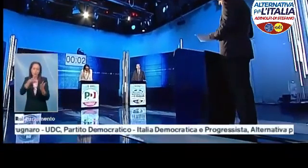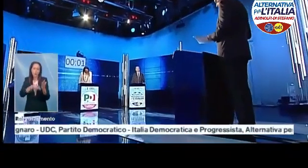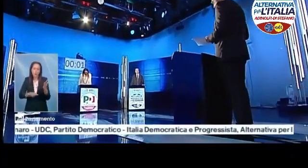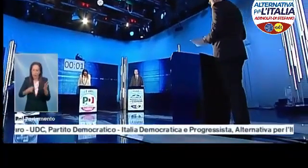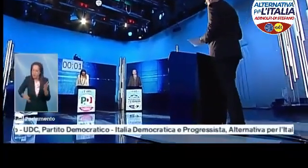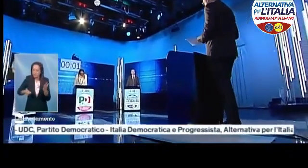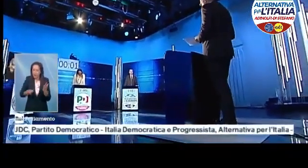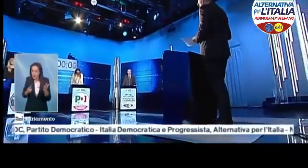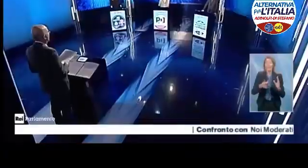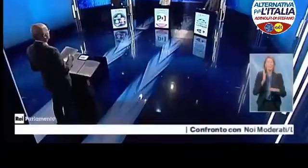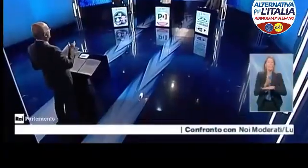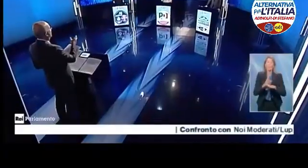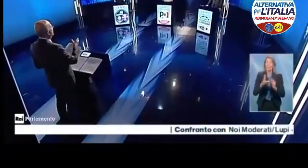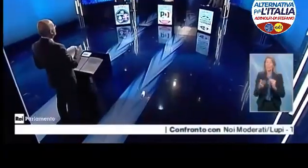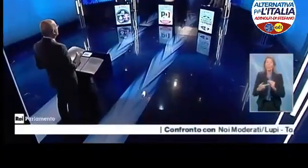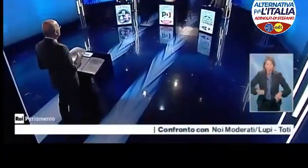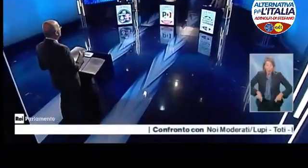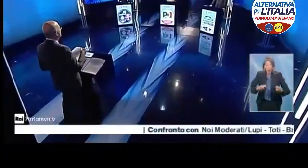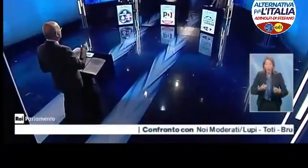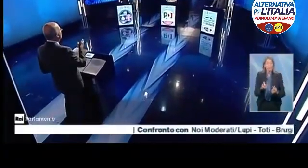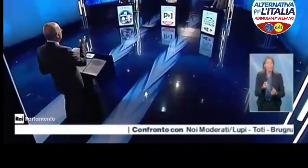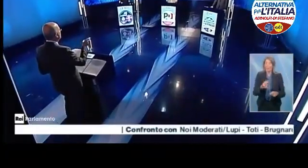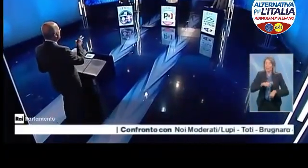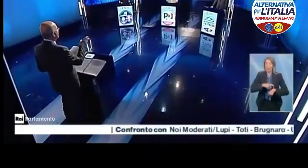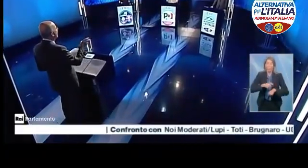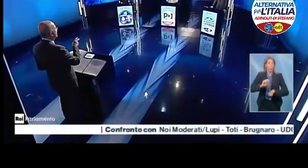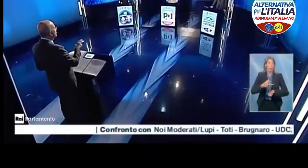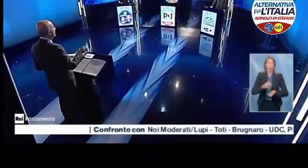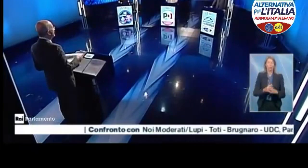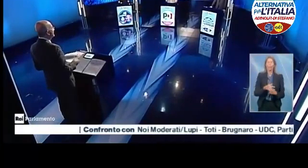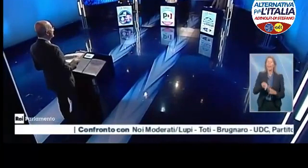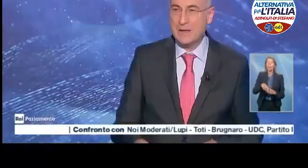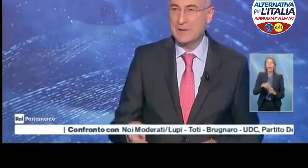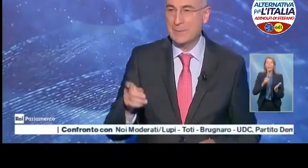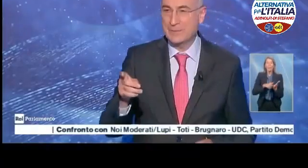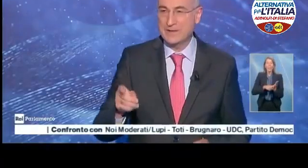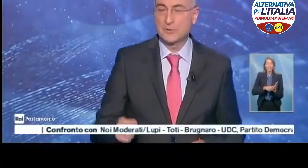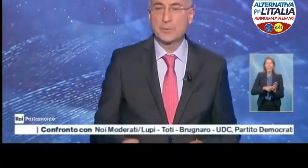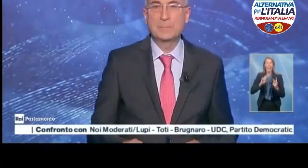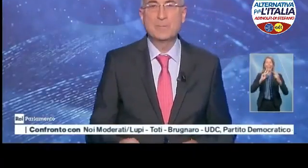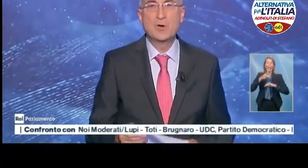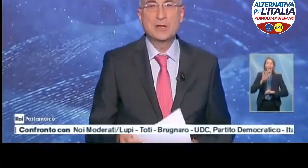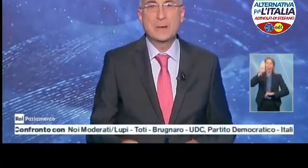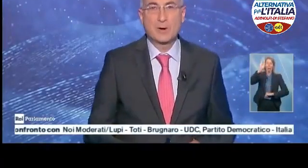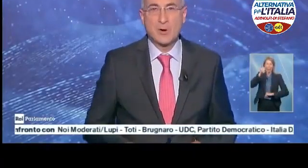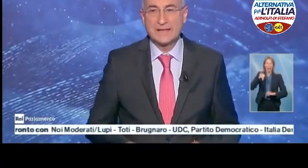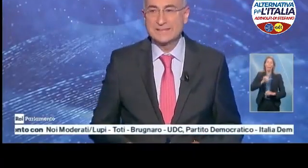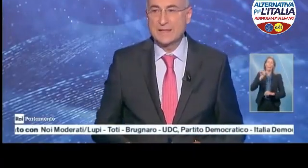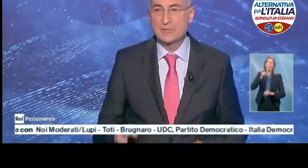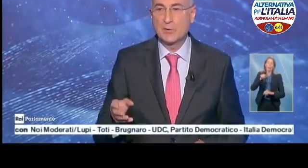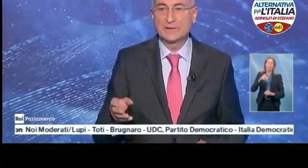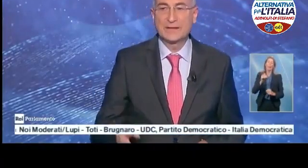per fare quegli interventi. Su questa sua ultima affermazione c'è la richiesta di due diritti di replica, chiesto per primo la parola